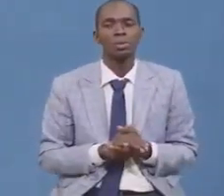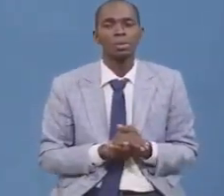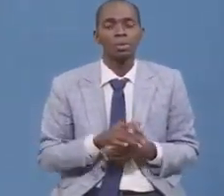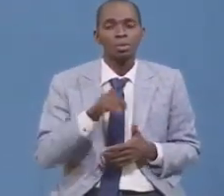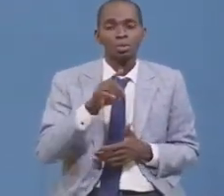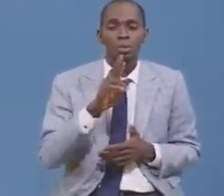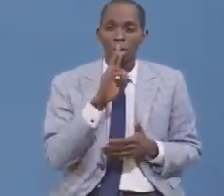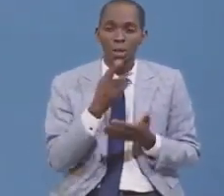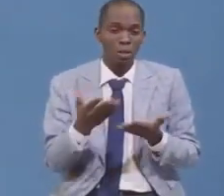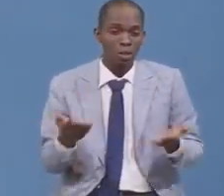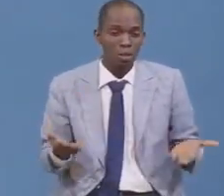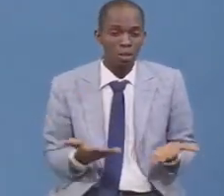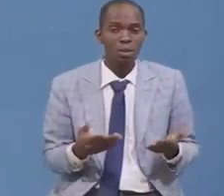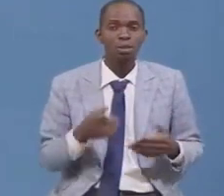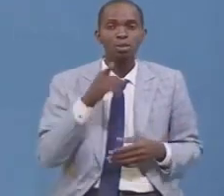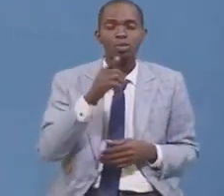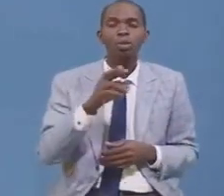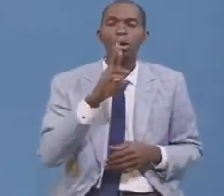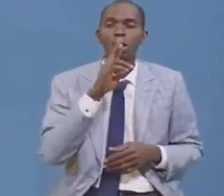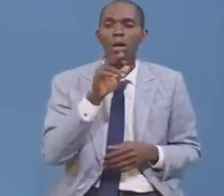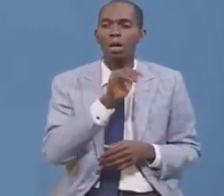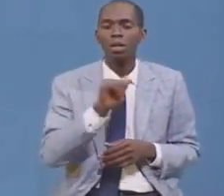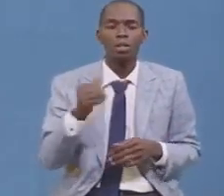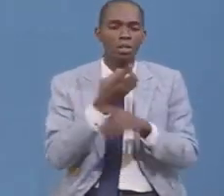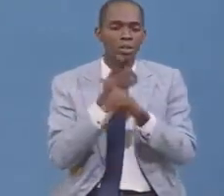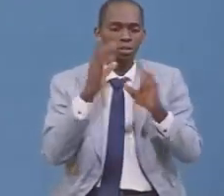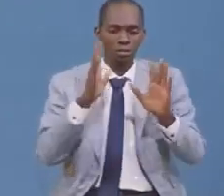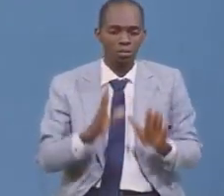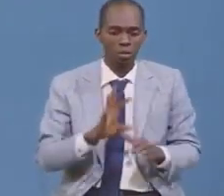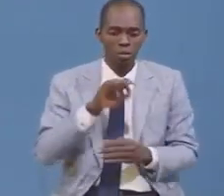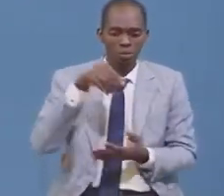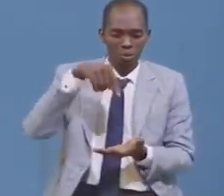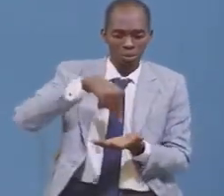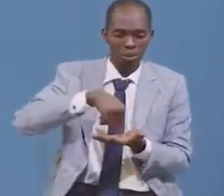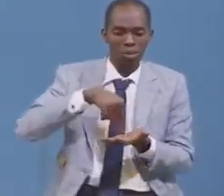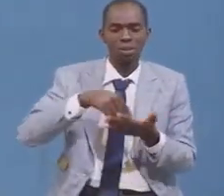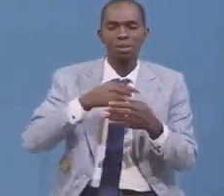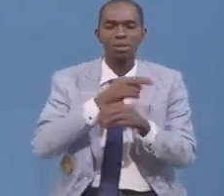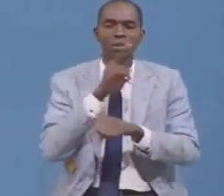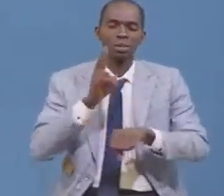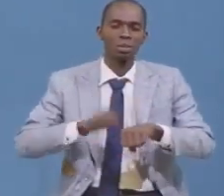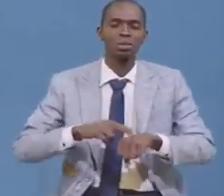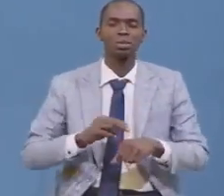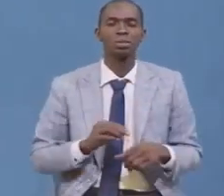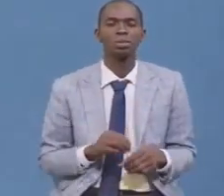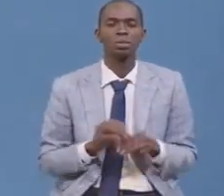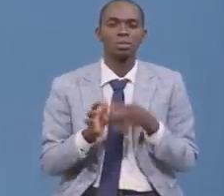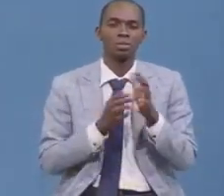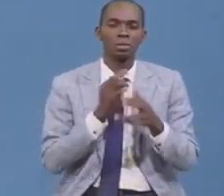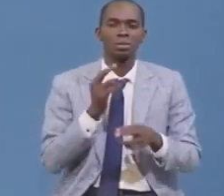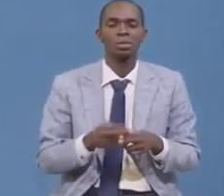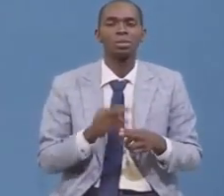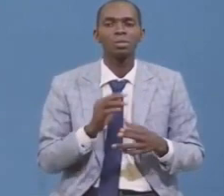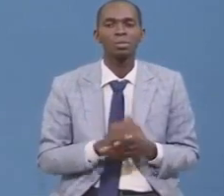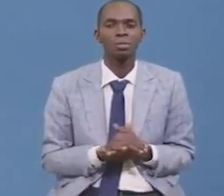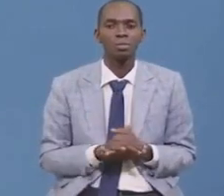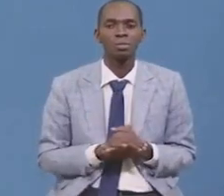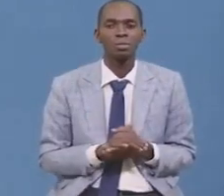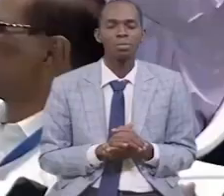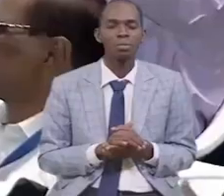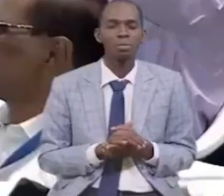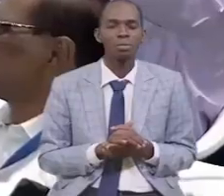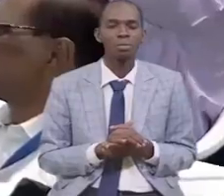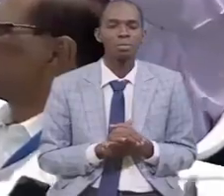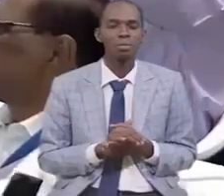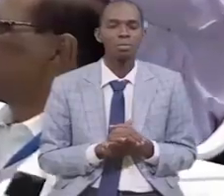హియర్ టుడే, యు ఆర్ డెలివరర్ ఆఫ్ దిస్ నేషన్. ఈ రోజున మీరందరూ ఇక్కడ ఉన్నారంటే చేతులు పైకి చాపి చప్పట్లు కొడుతూ చెప్పాలి, దేశం